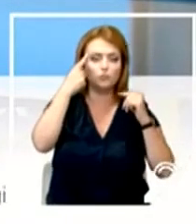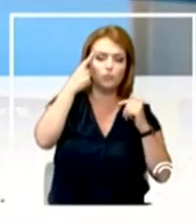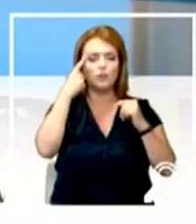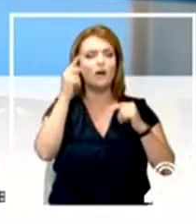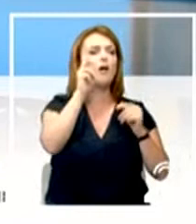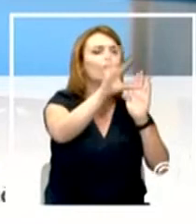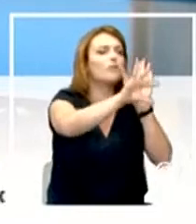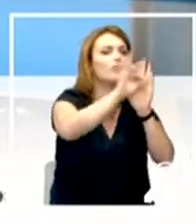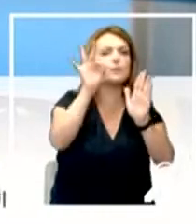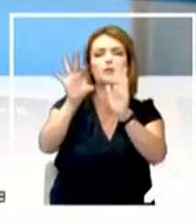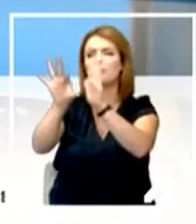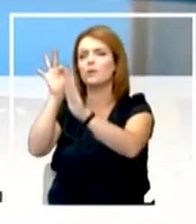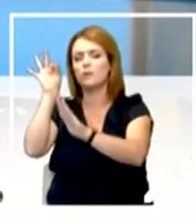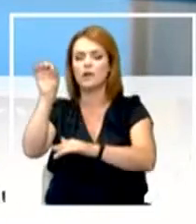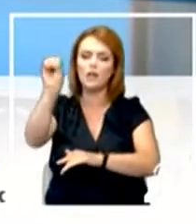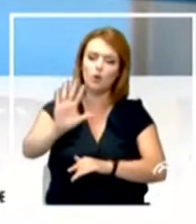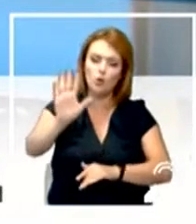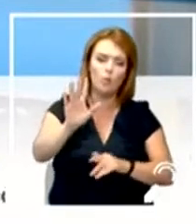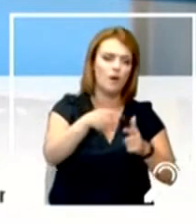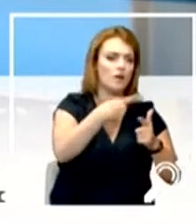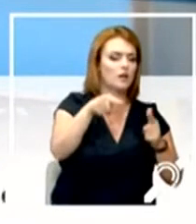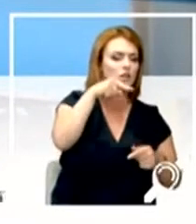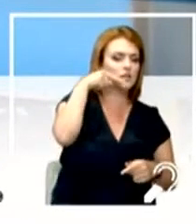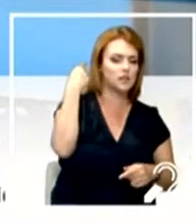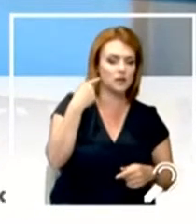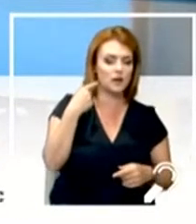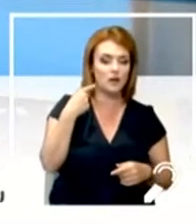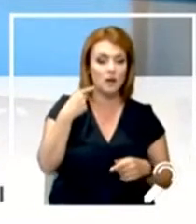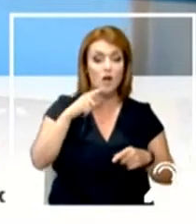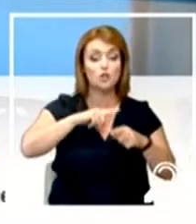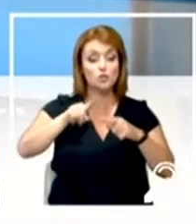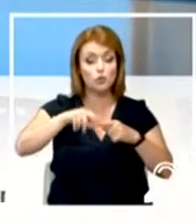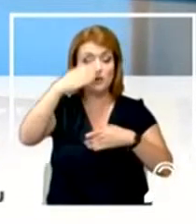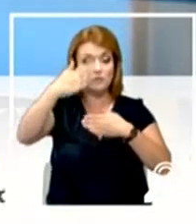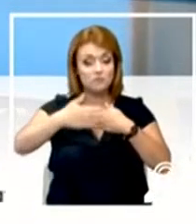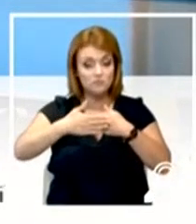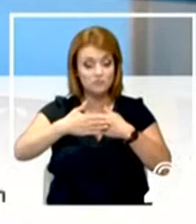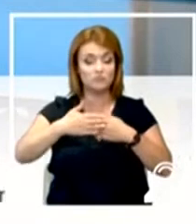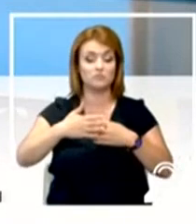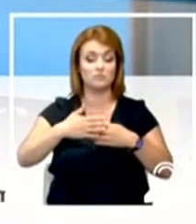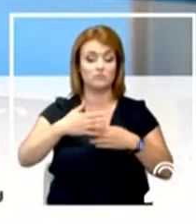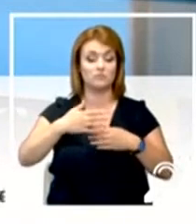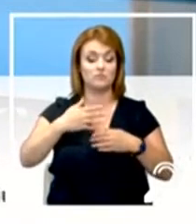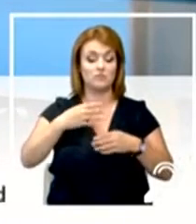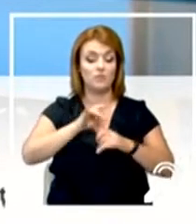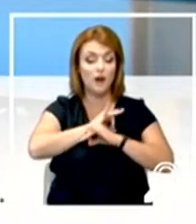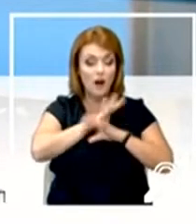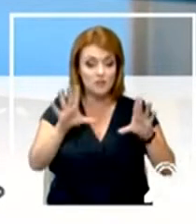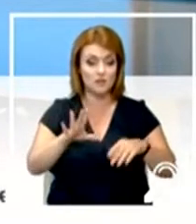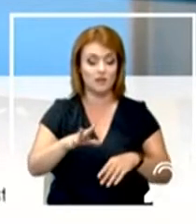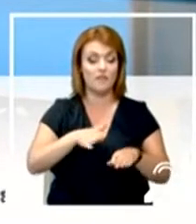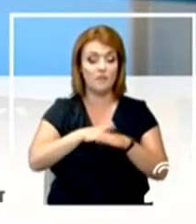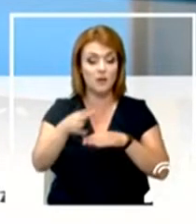apropie de cei 31 de ani de independență, Republica Moldova pare că e decisă încotro se îndreaptă.